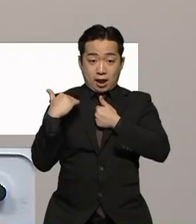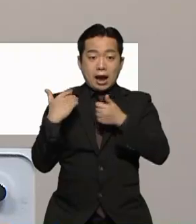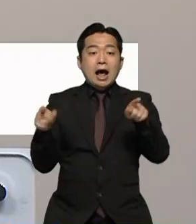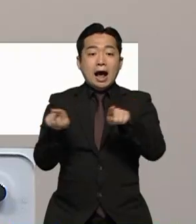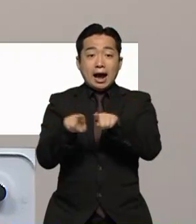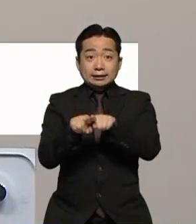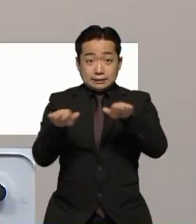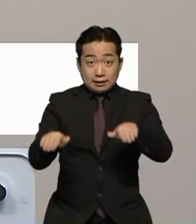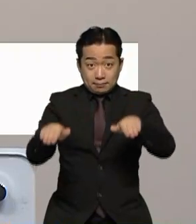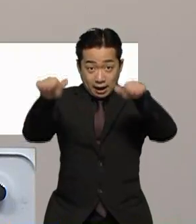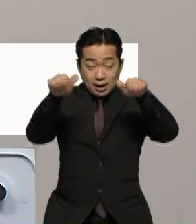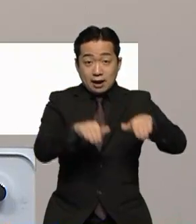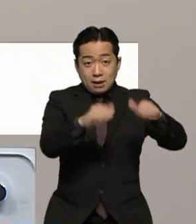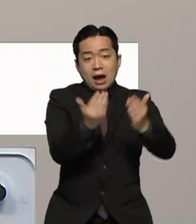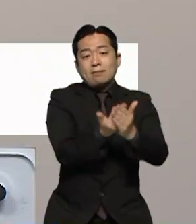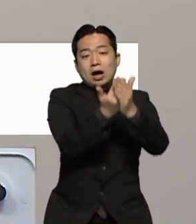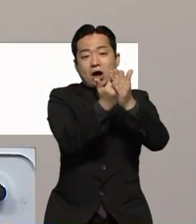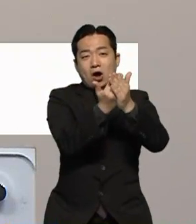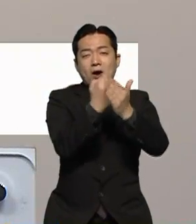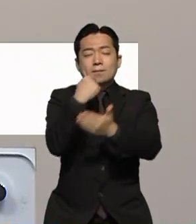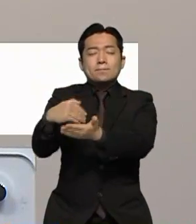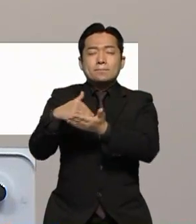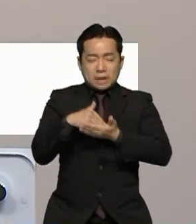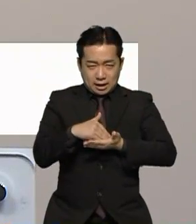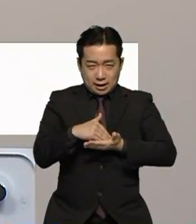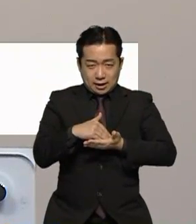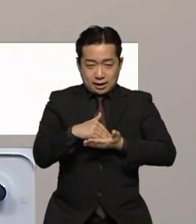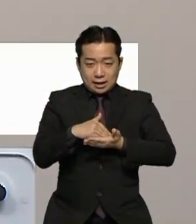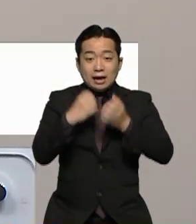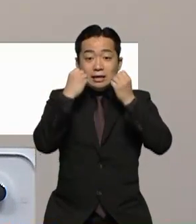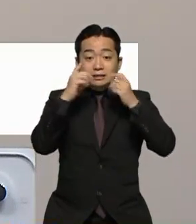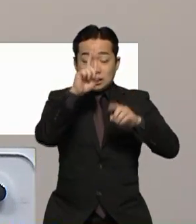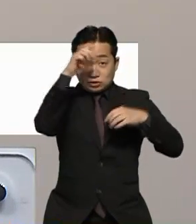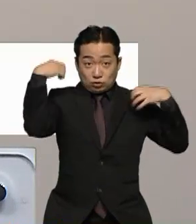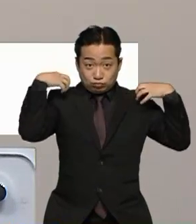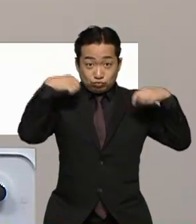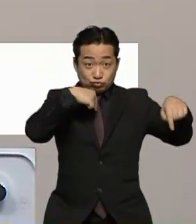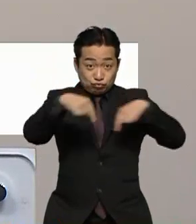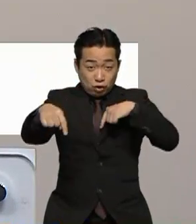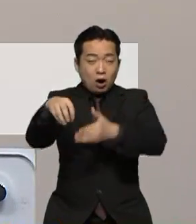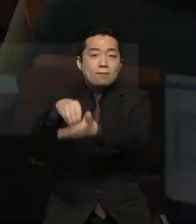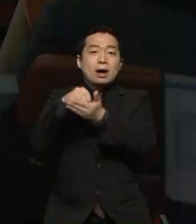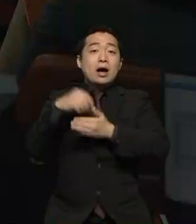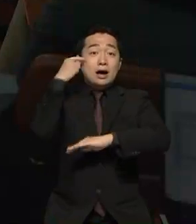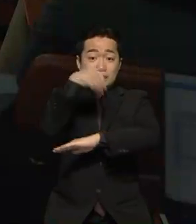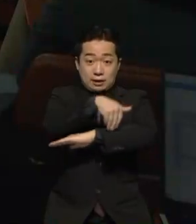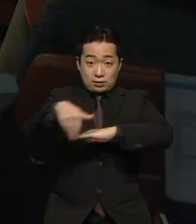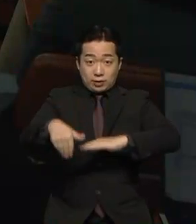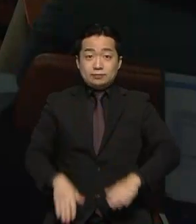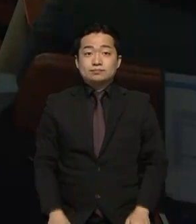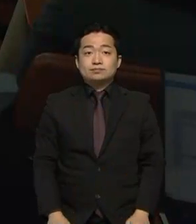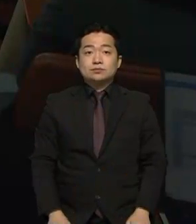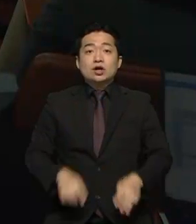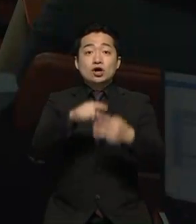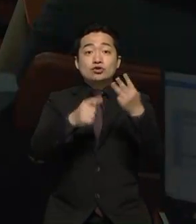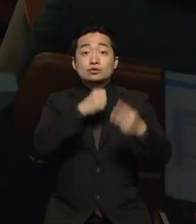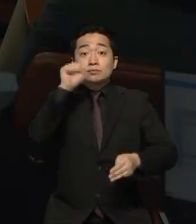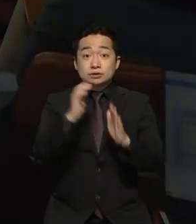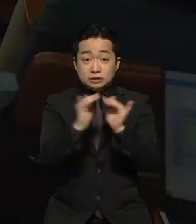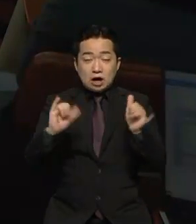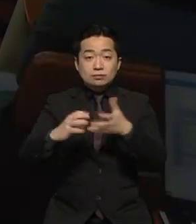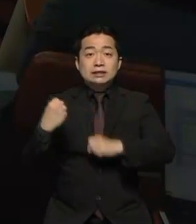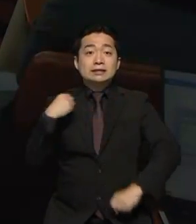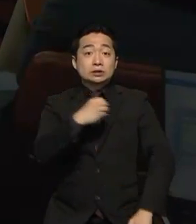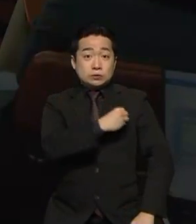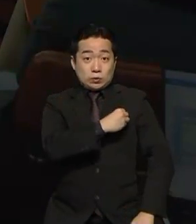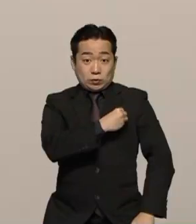균형발전 의견을 수렴을 하고 이를 새 정부에 반영을 할 예정입니다. 윤 당선인이 국민의힘